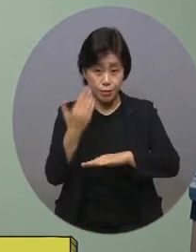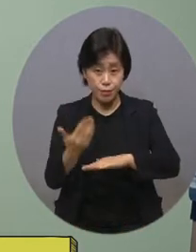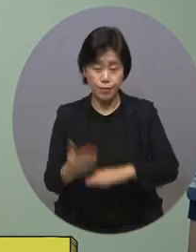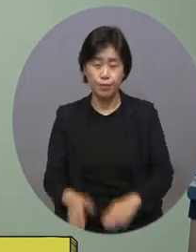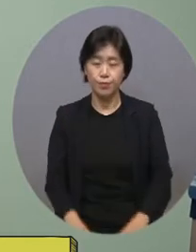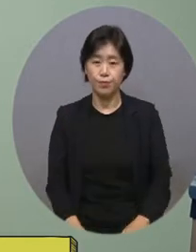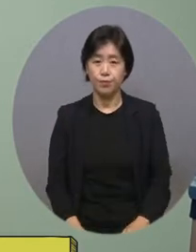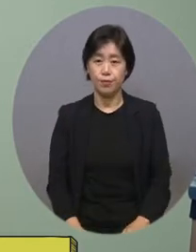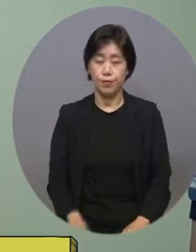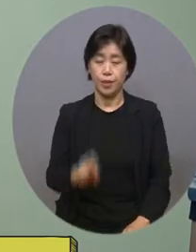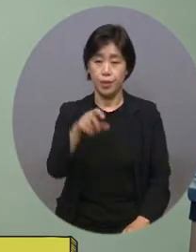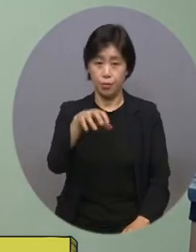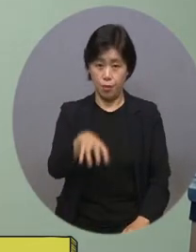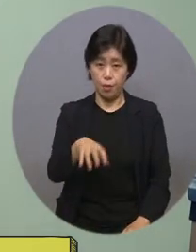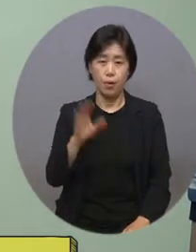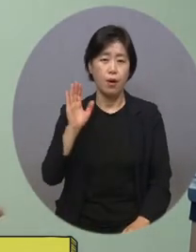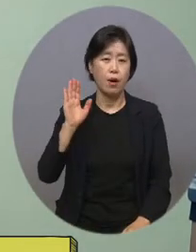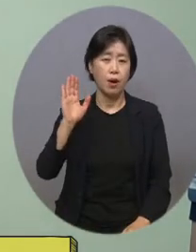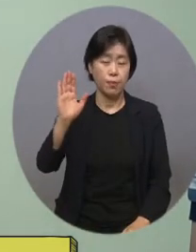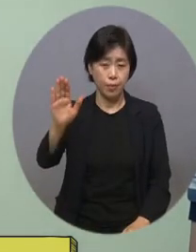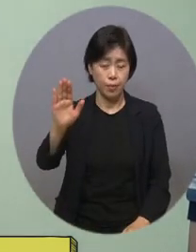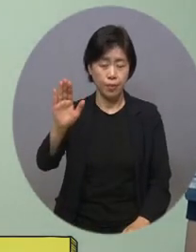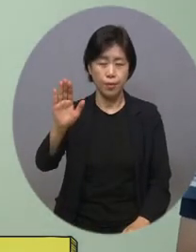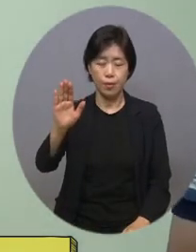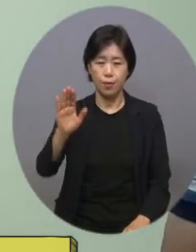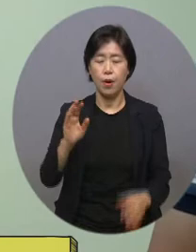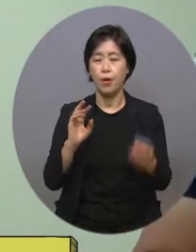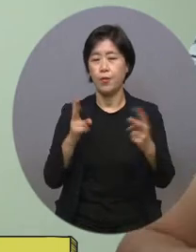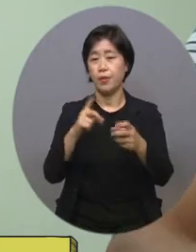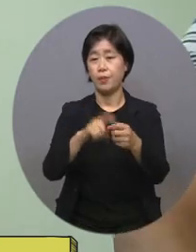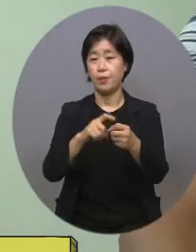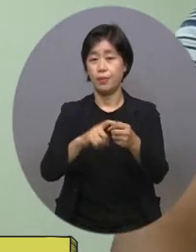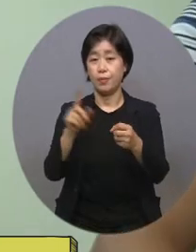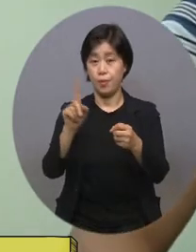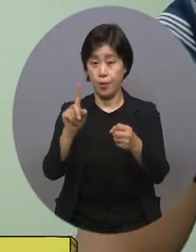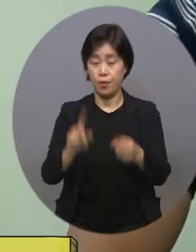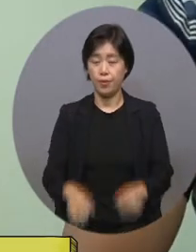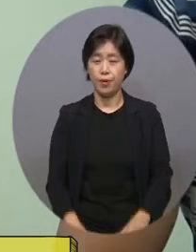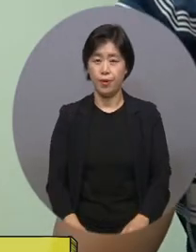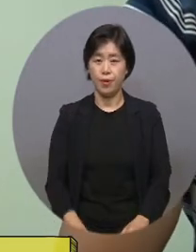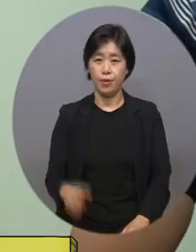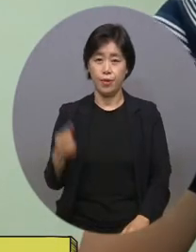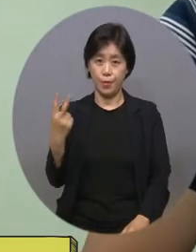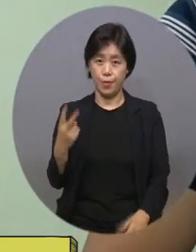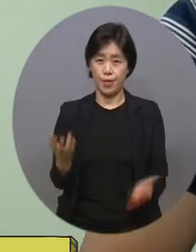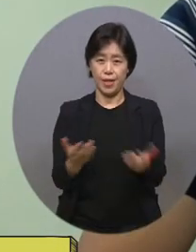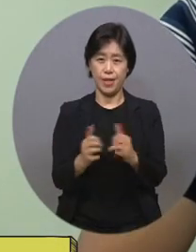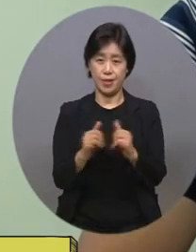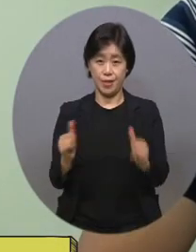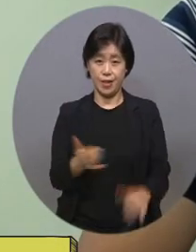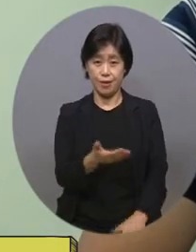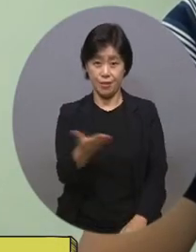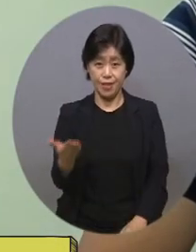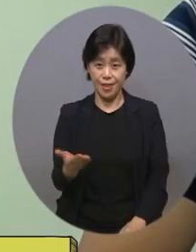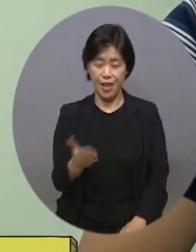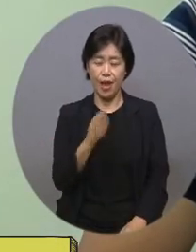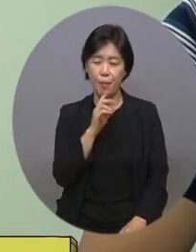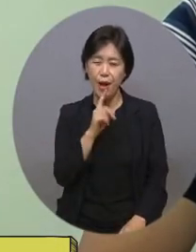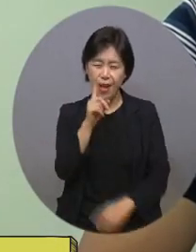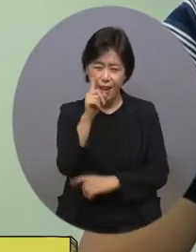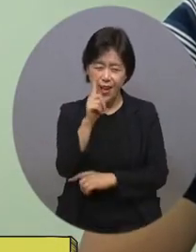푸르미 여주팜이 예. 앞으로 이제 어떤 회사가 됐으면 좋겠는지 그리고 이제 우리 직원분들한테 한마디도